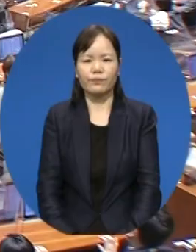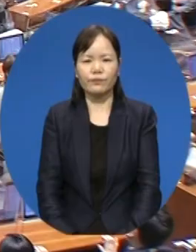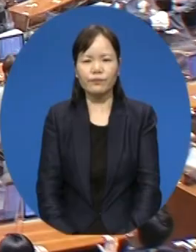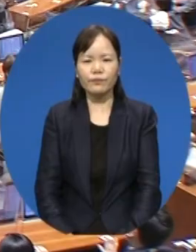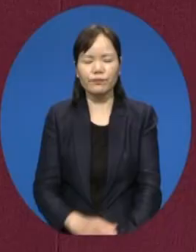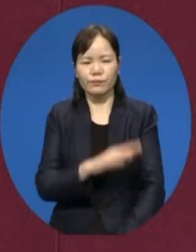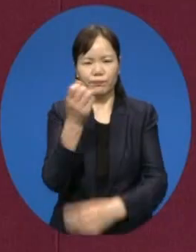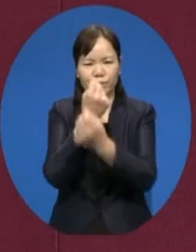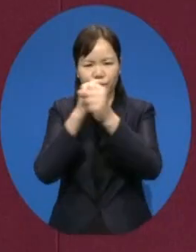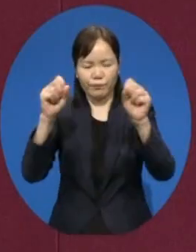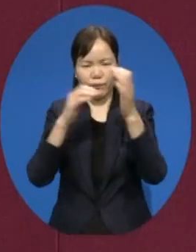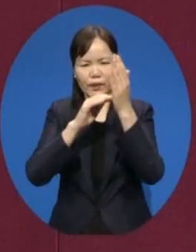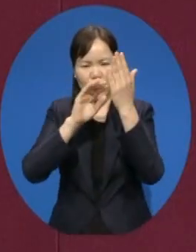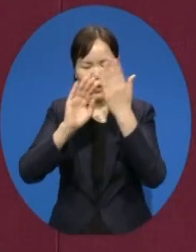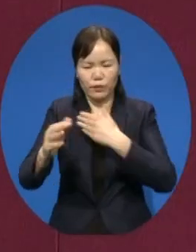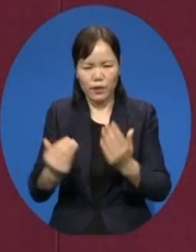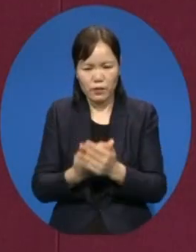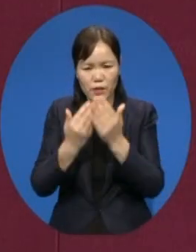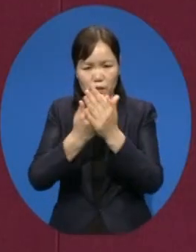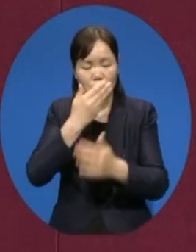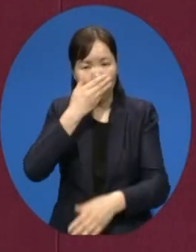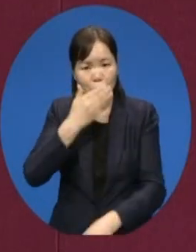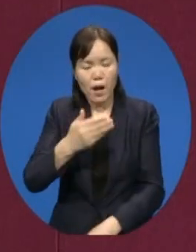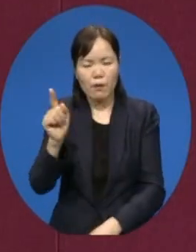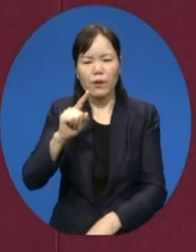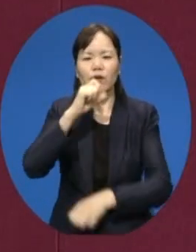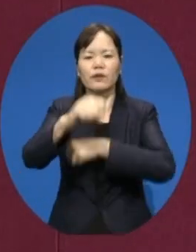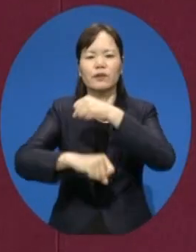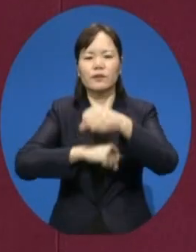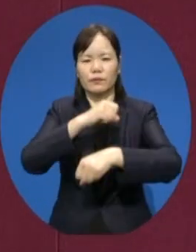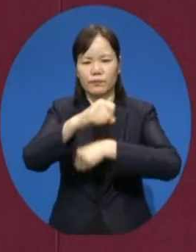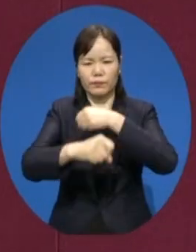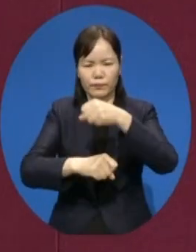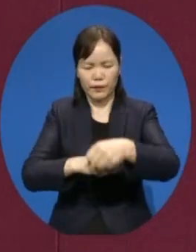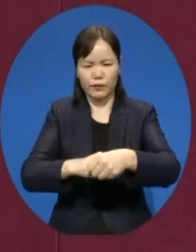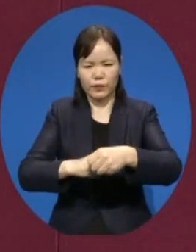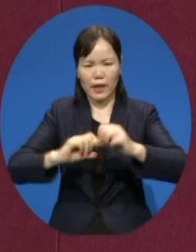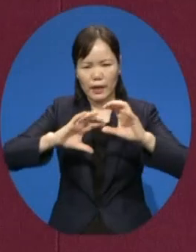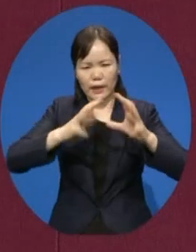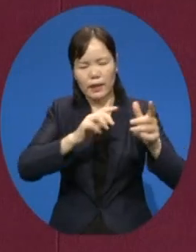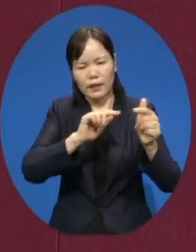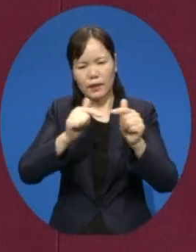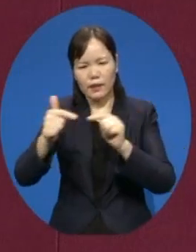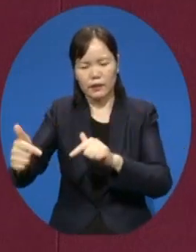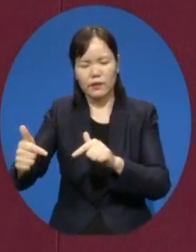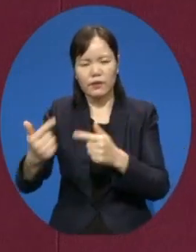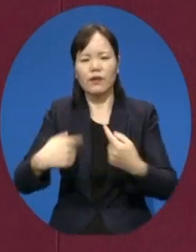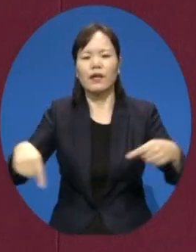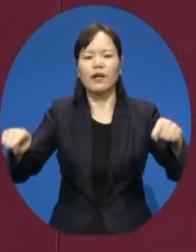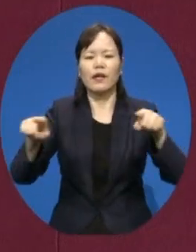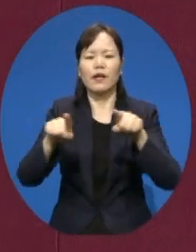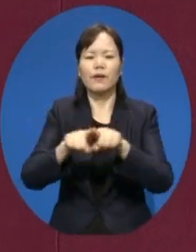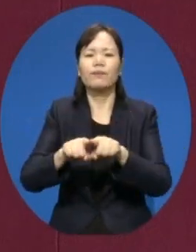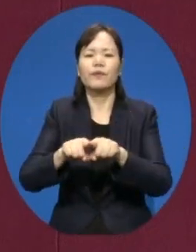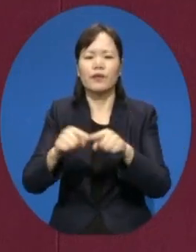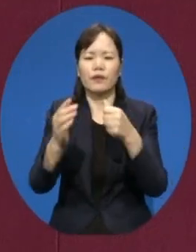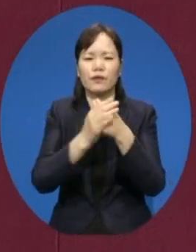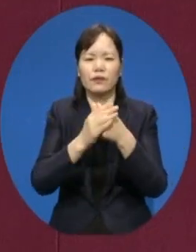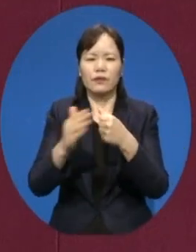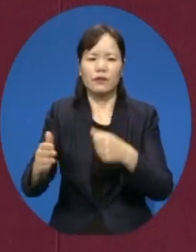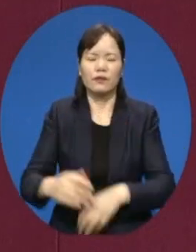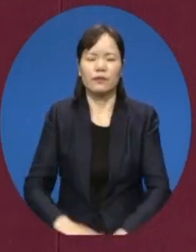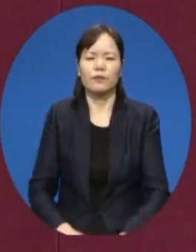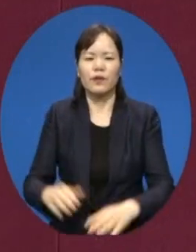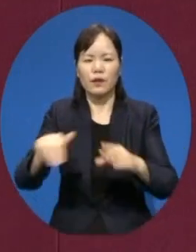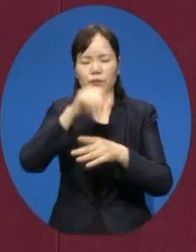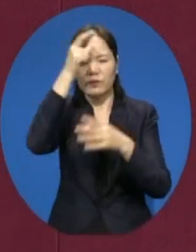우리가 해방 후에 이렇게 성장할 수 있었던 것, 자유민주주의 진영의 나라들과 함께했기 때문입니다.